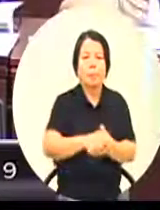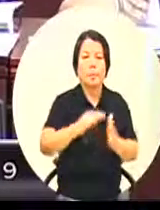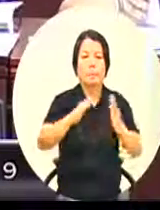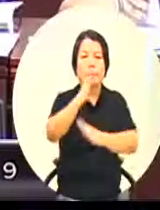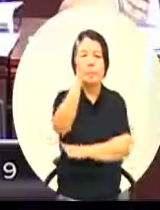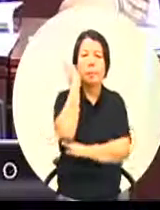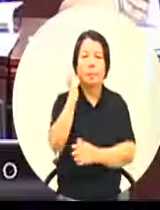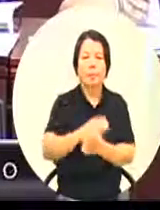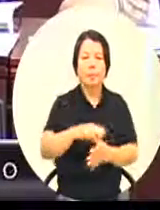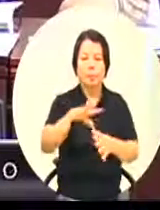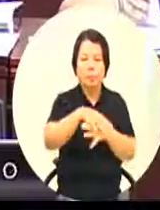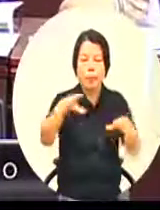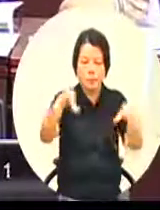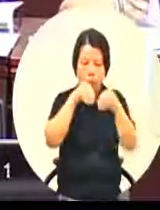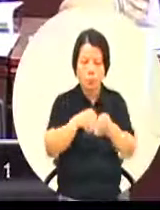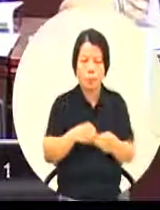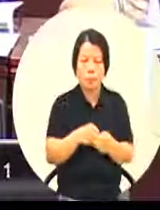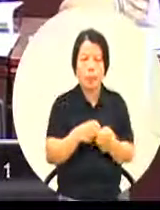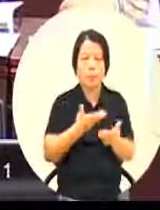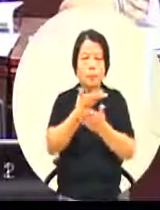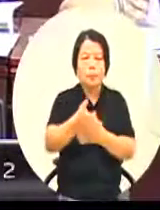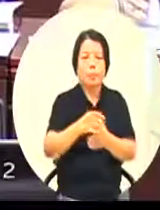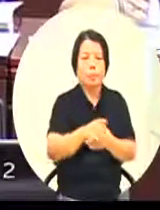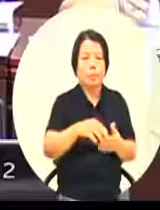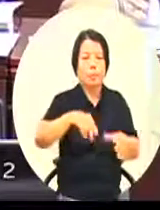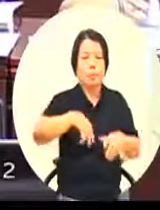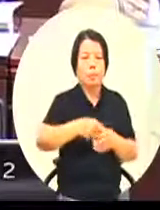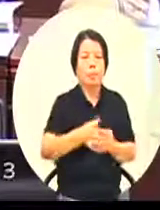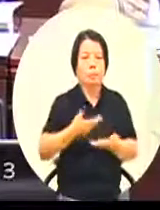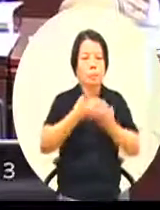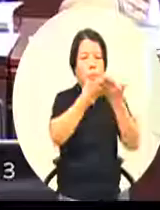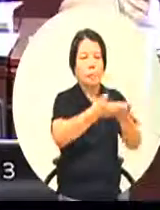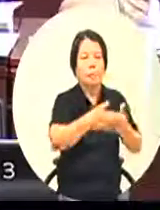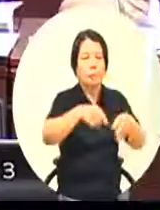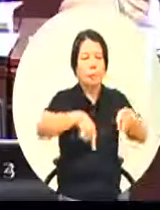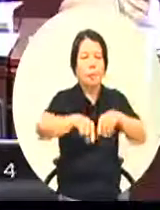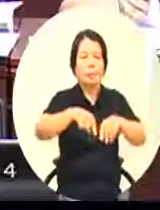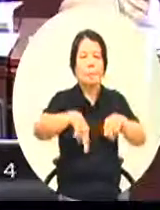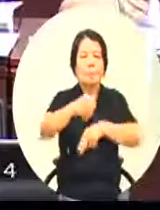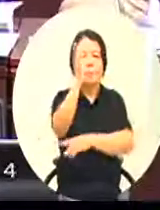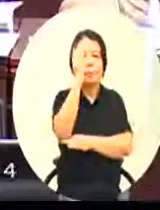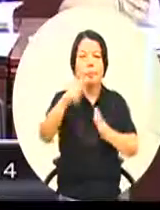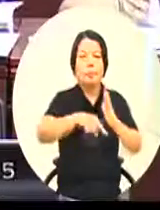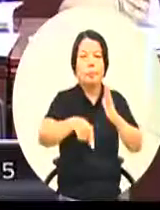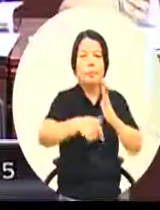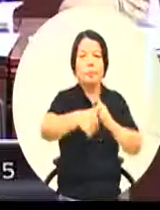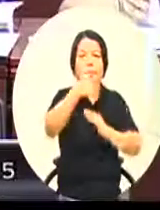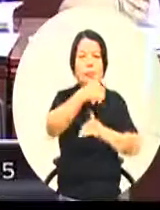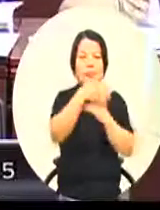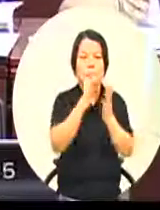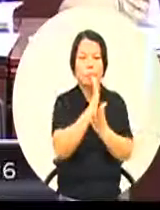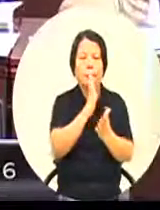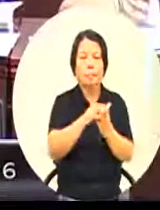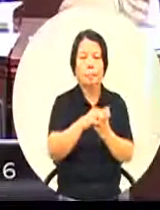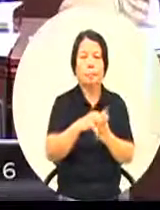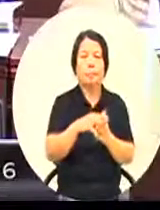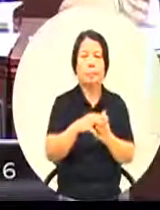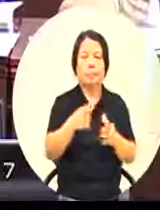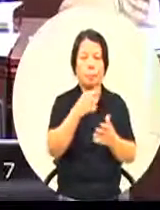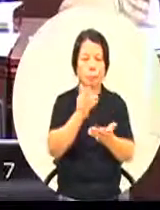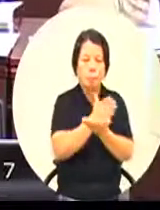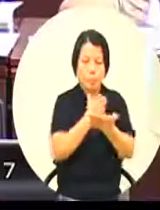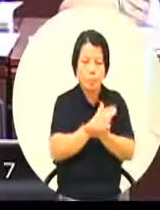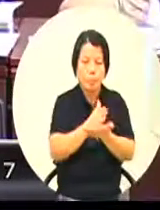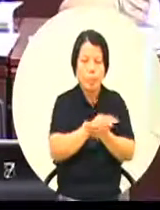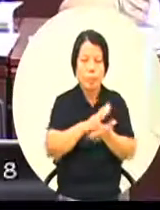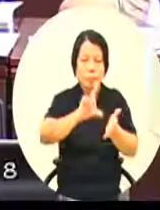后市府汇总再报给我们的行政院，所以它是要经过这样一个过程哦。所以预计它要整个审核下来的